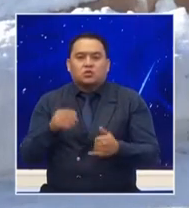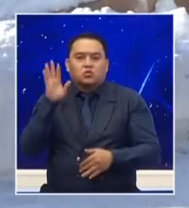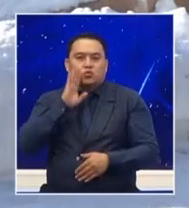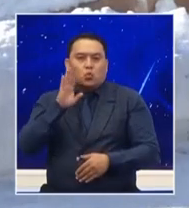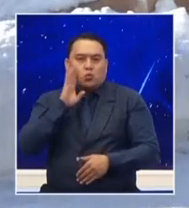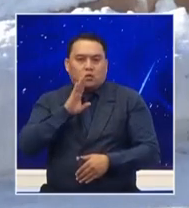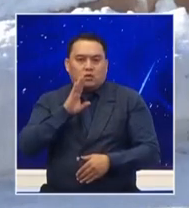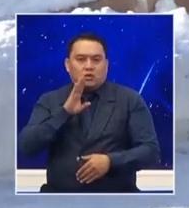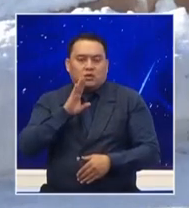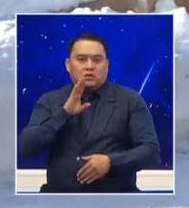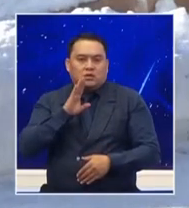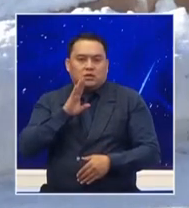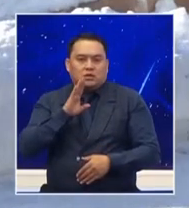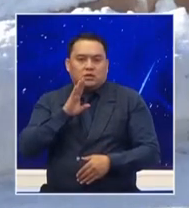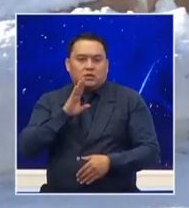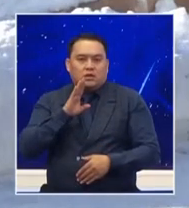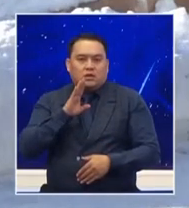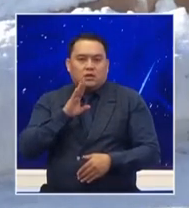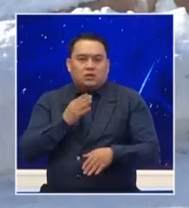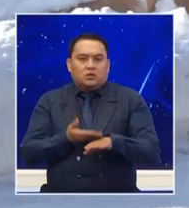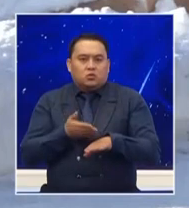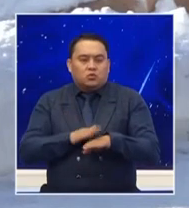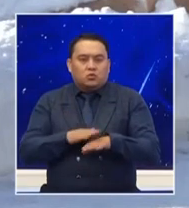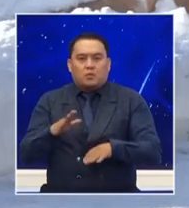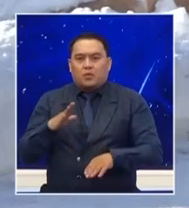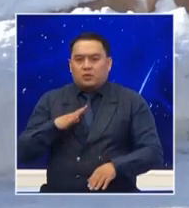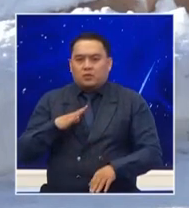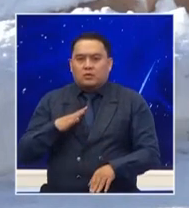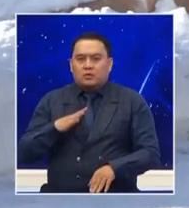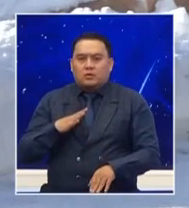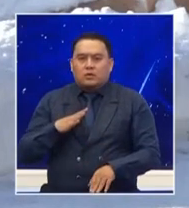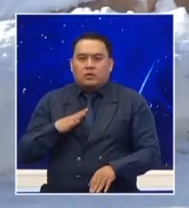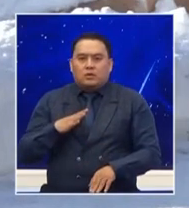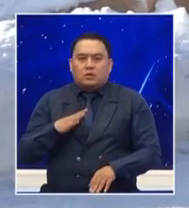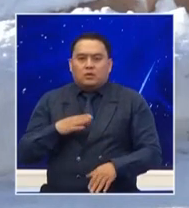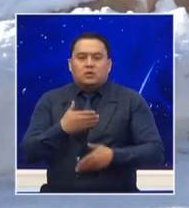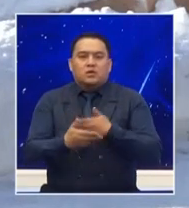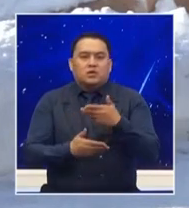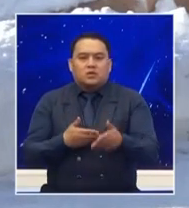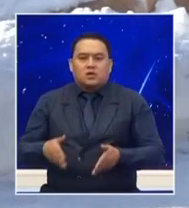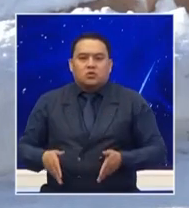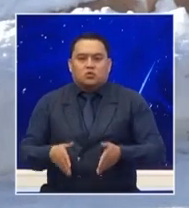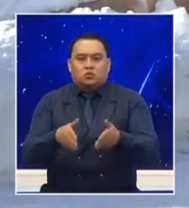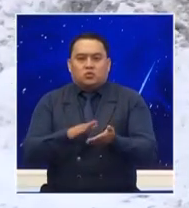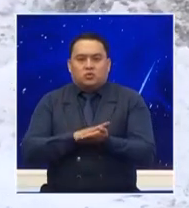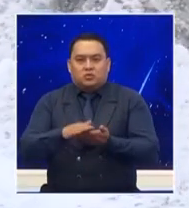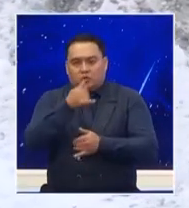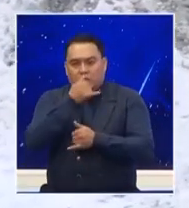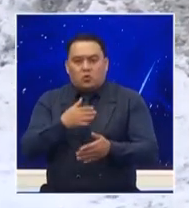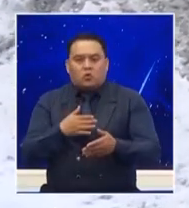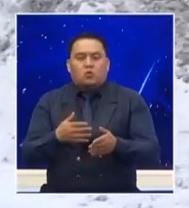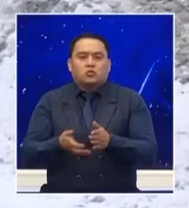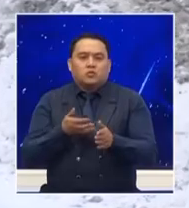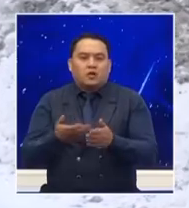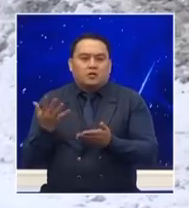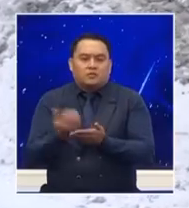қардың сулылығына байланысты кішкене қиындықтар туғызды. Қазір мына жаяу жүргіншілер жолы ашылып жатыр қазір. Қыстың